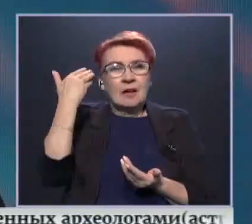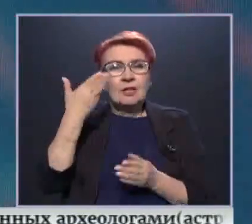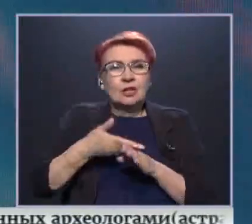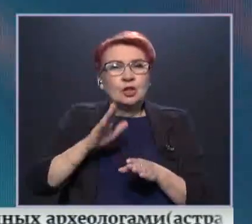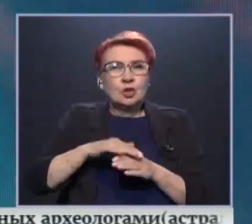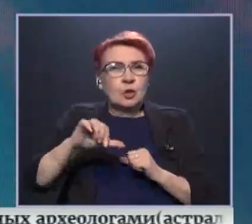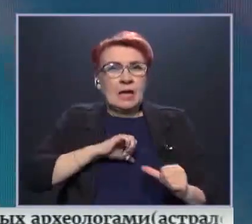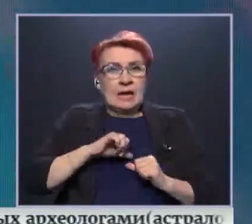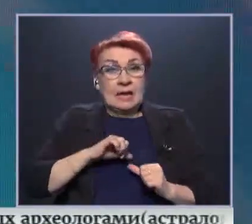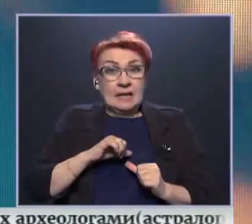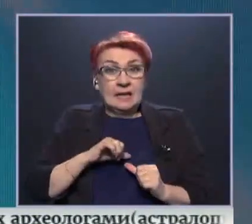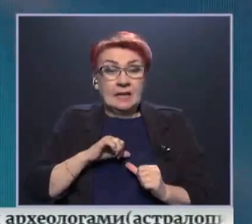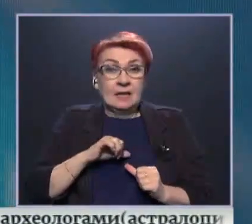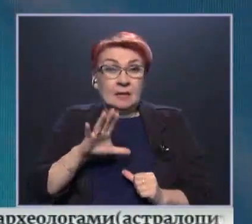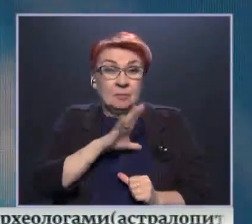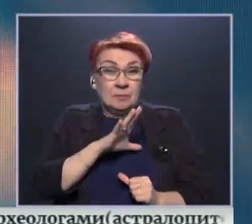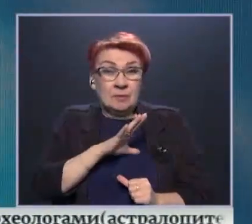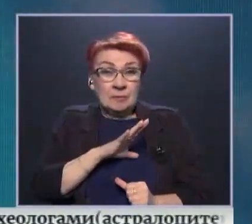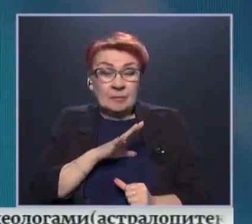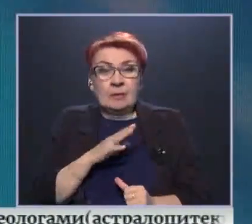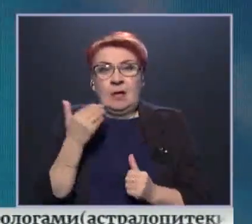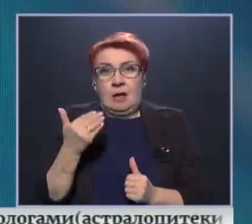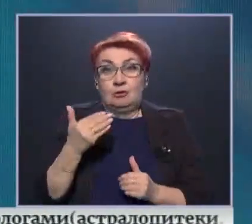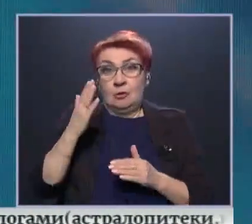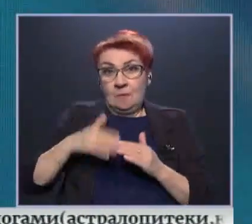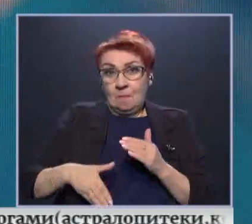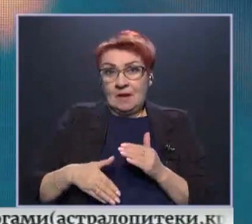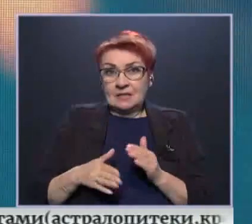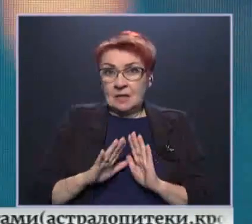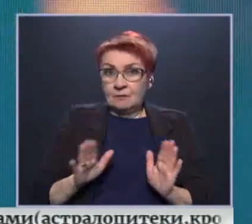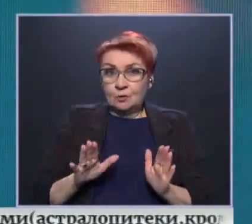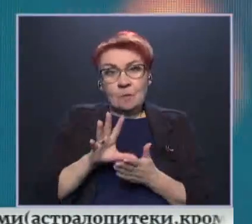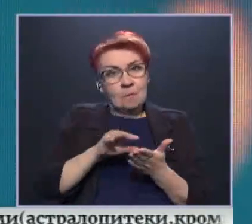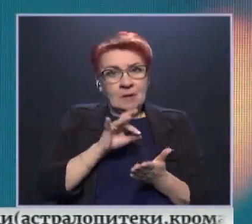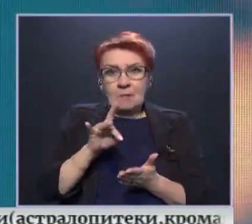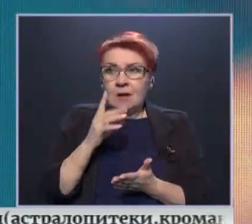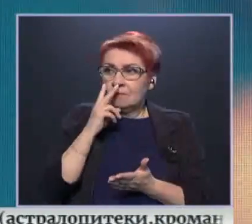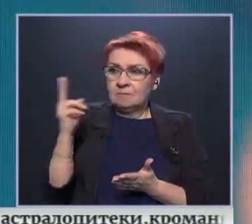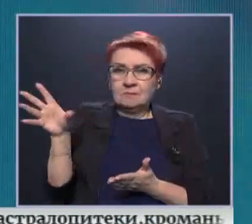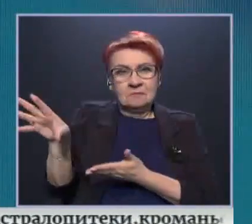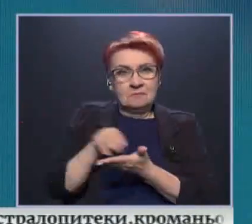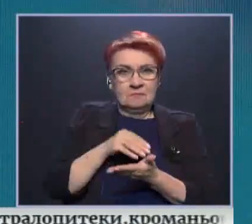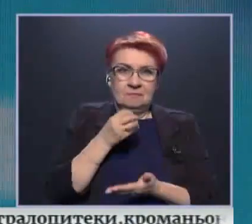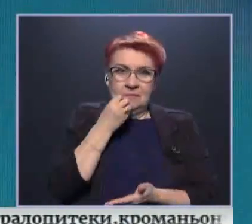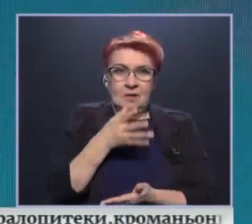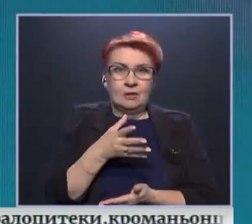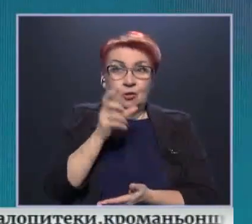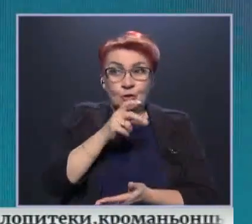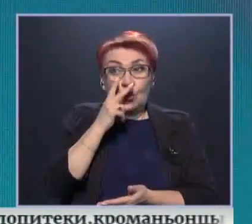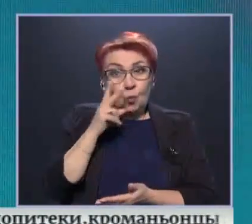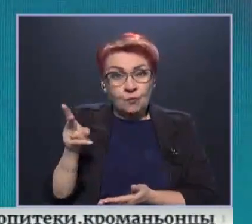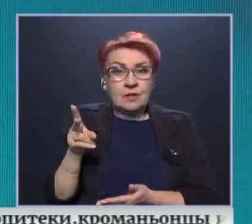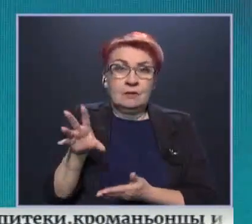совершал, а потом перестал их совершать. Это хороший пример для других людей. Если человек увидит это,